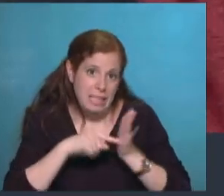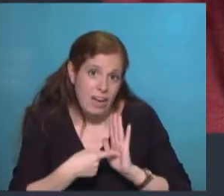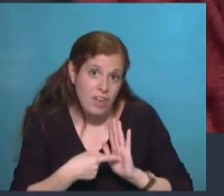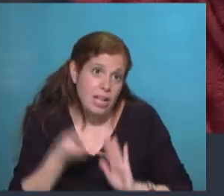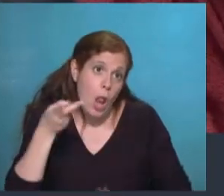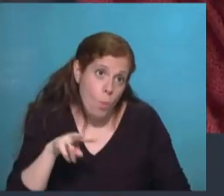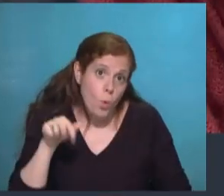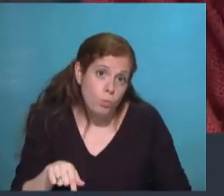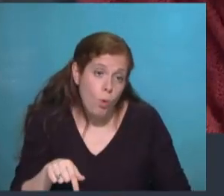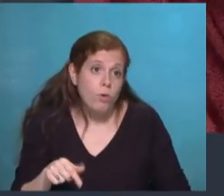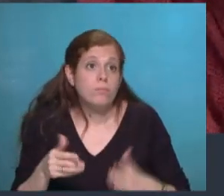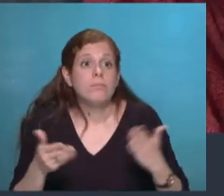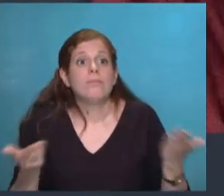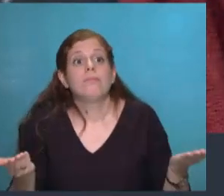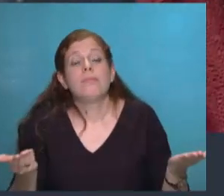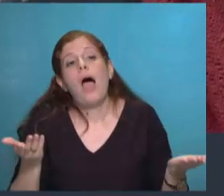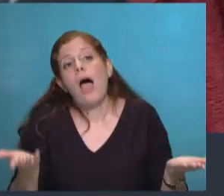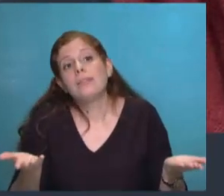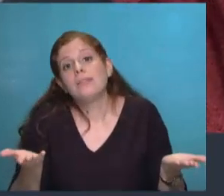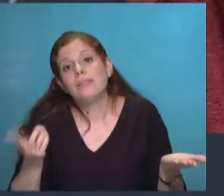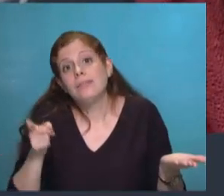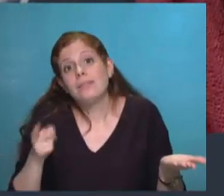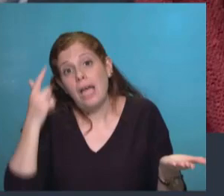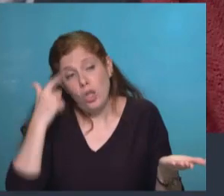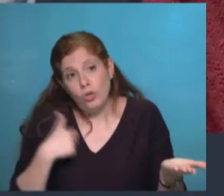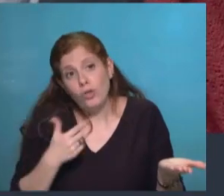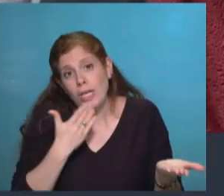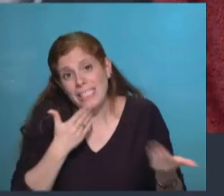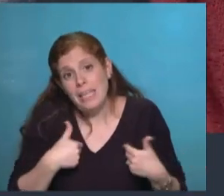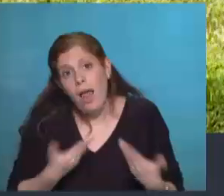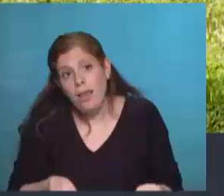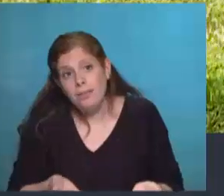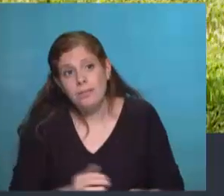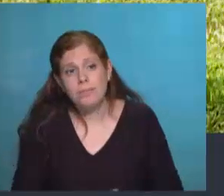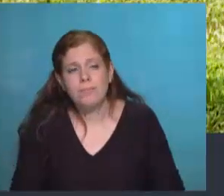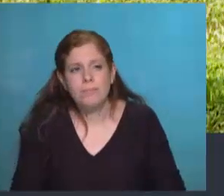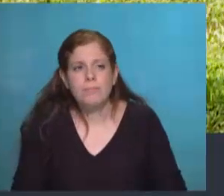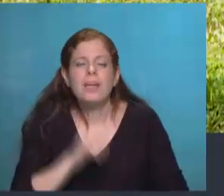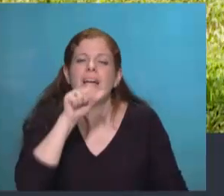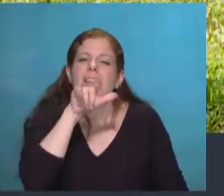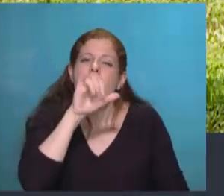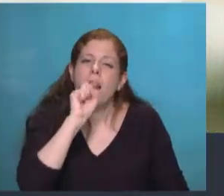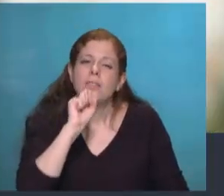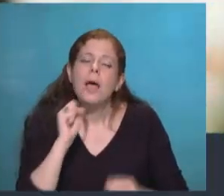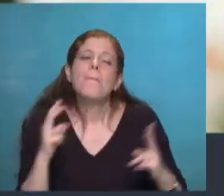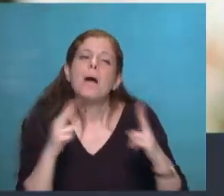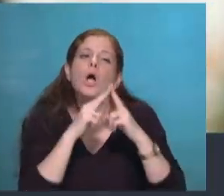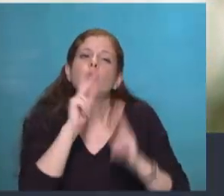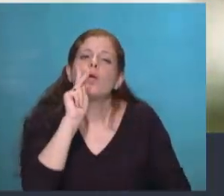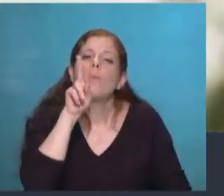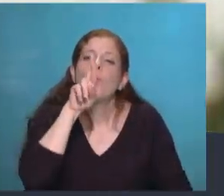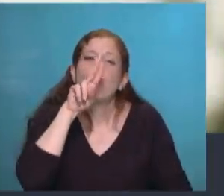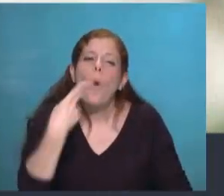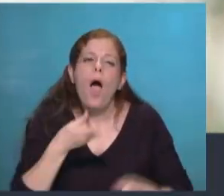למות פה, אז אני חושבת שאני ישראלית. את אליס פגשנו עם קורה ביתה.